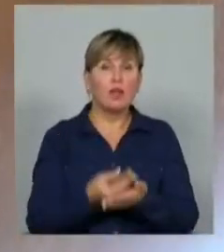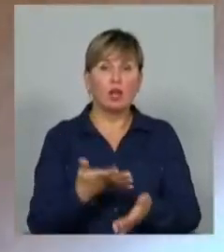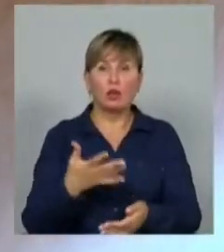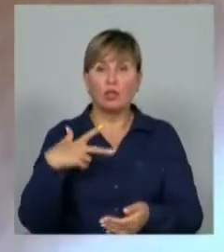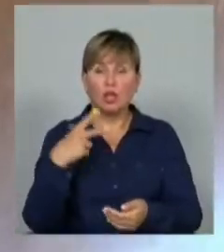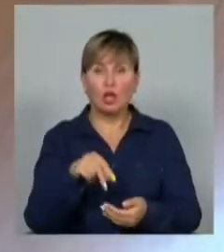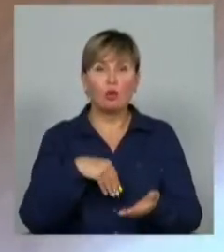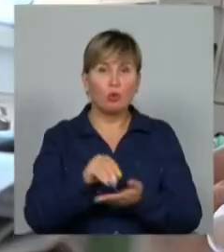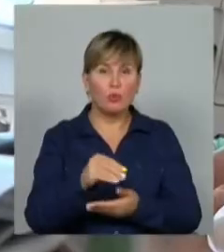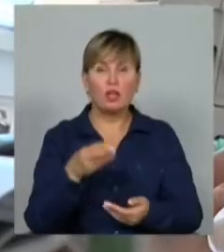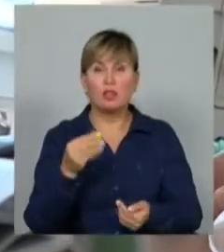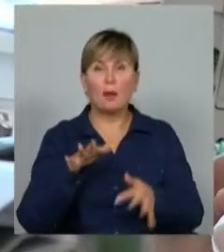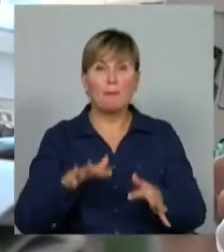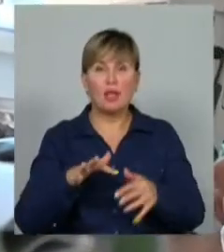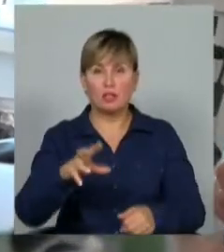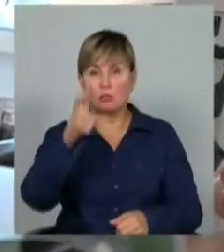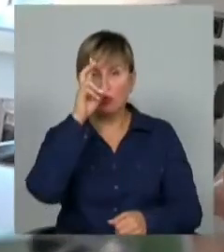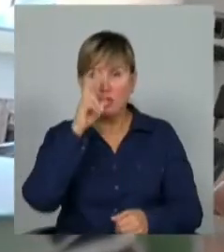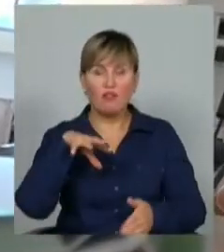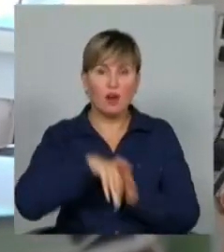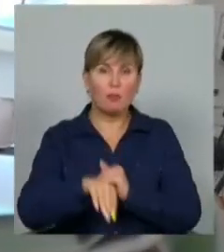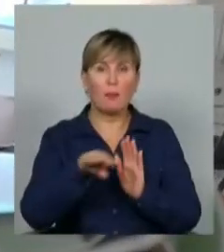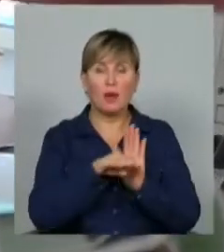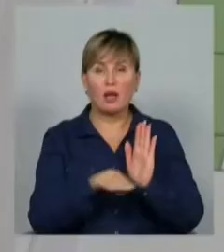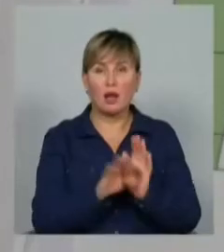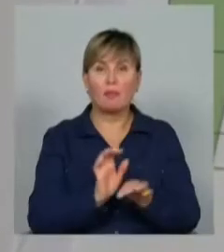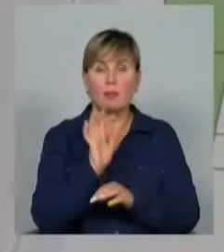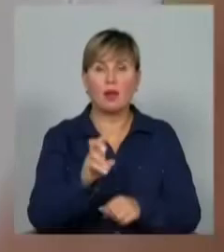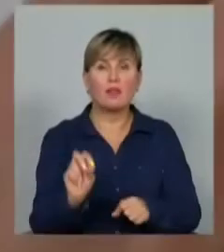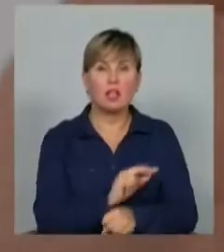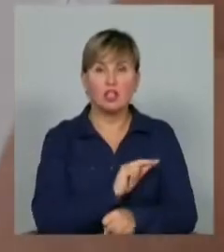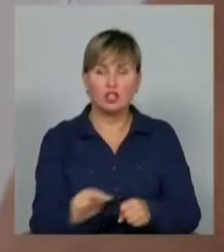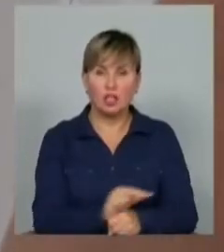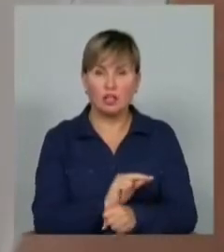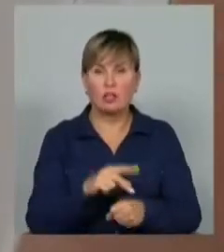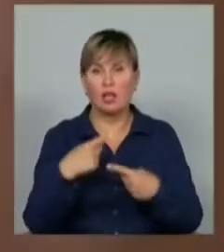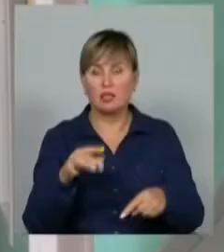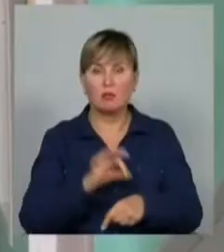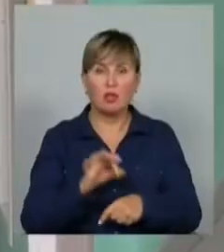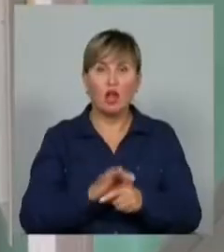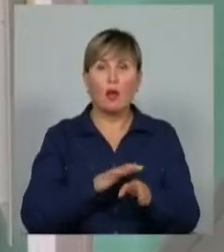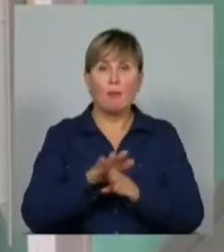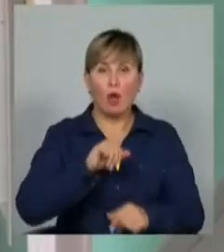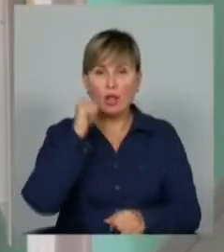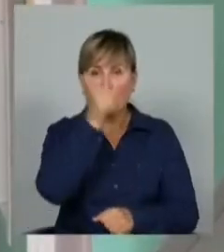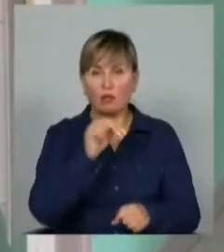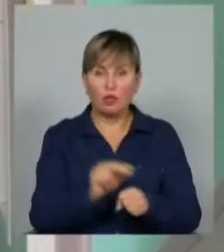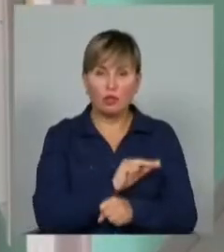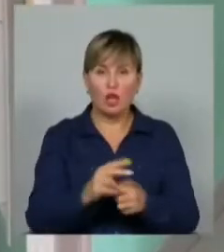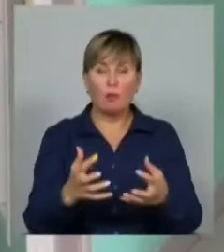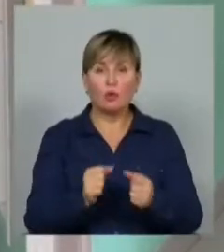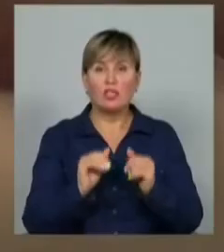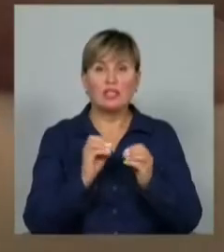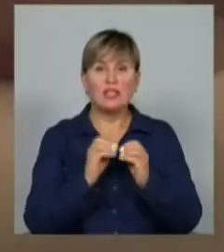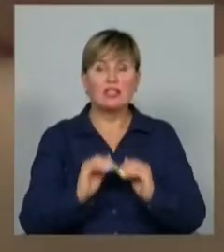лекарство закупили на средства местного бюджета в рамках программы, направленной на лечение орфанных заболеваний. Полный годовой курс лечения получат